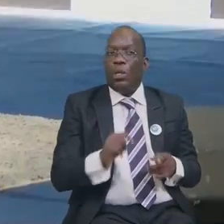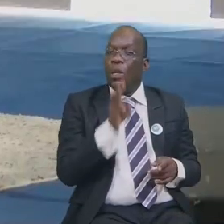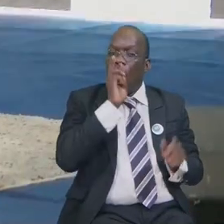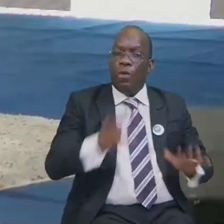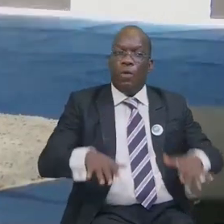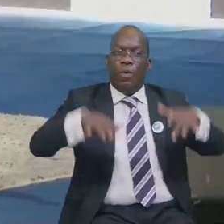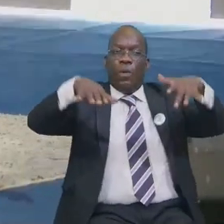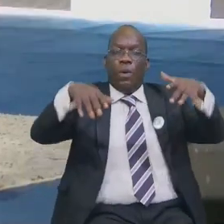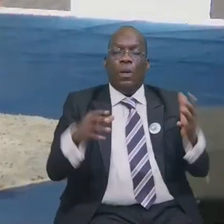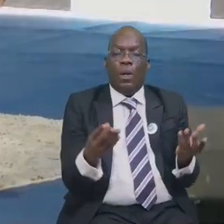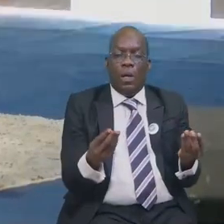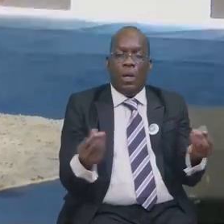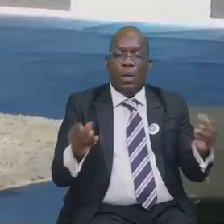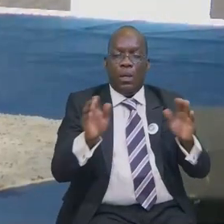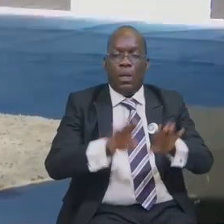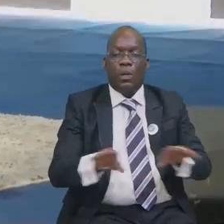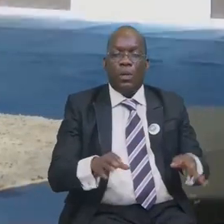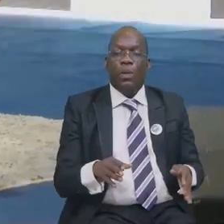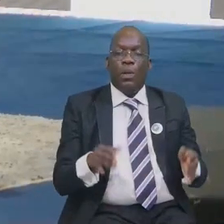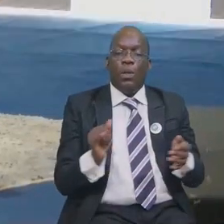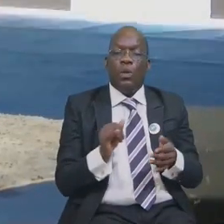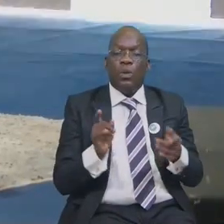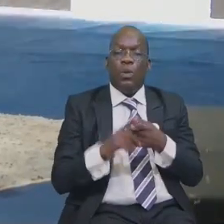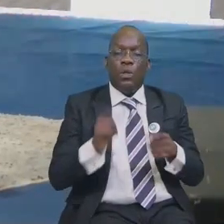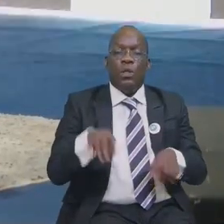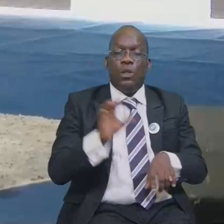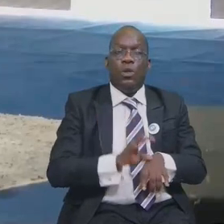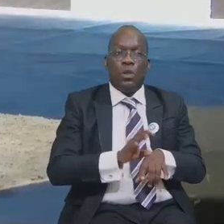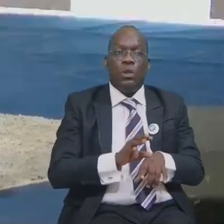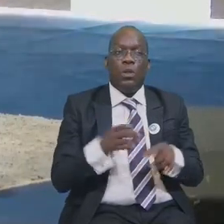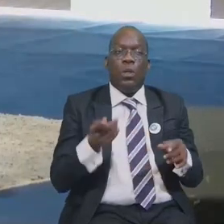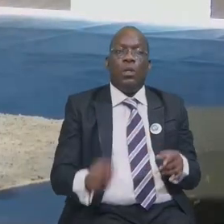à l'église que le public ne respecte pas,